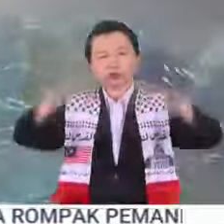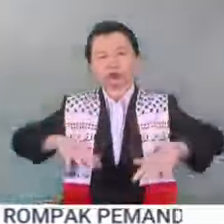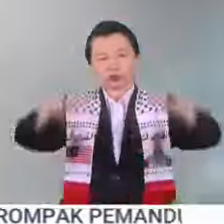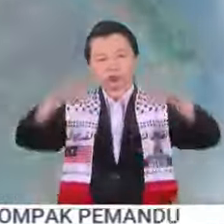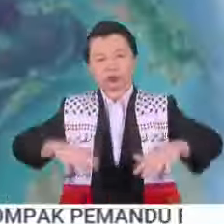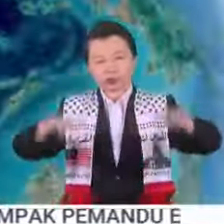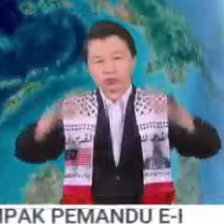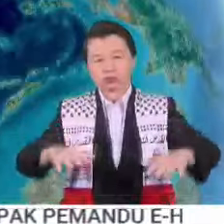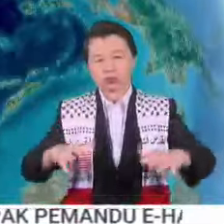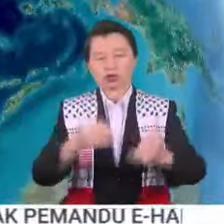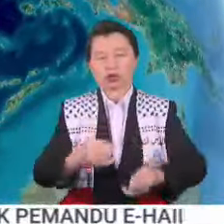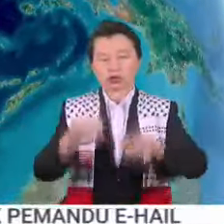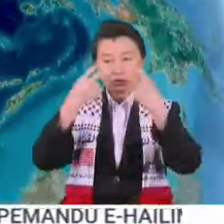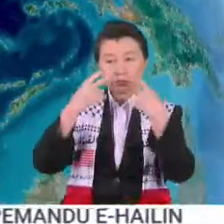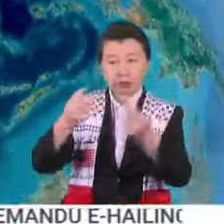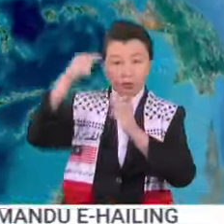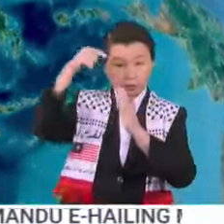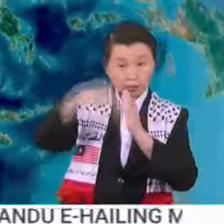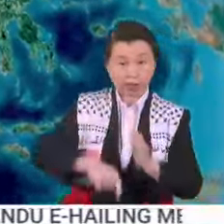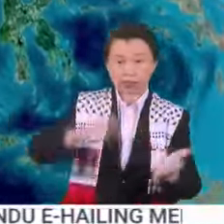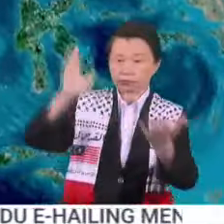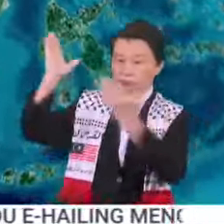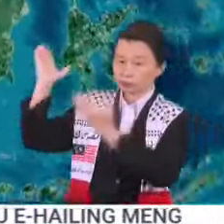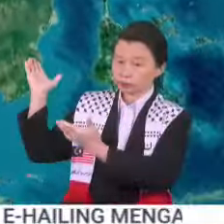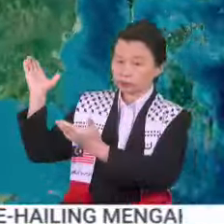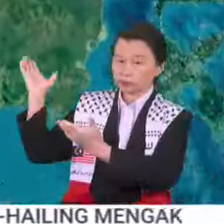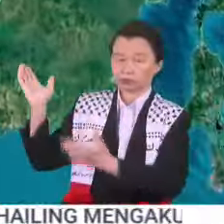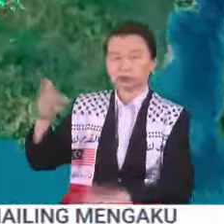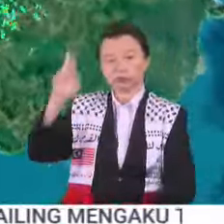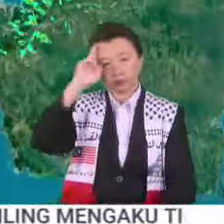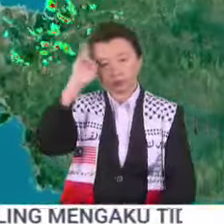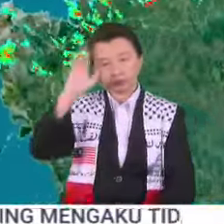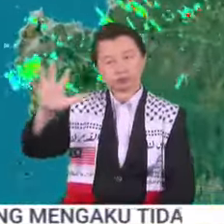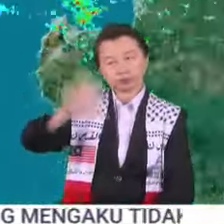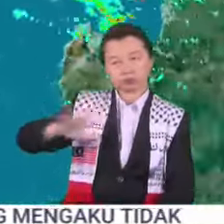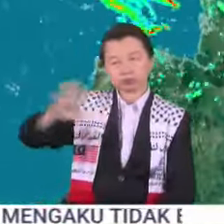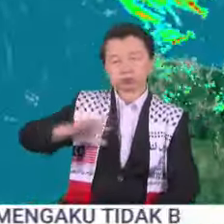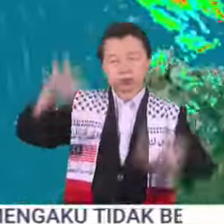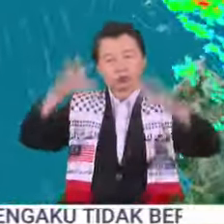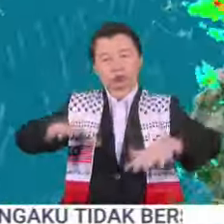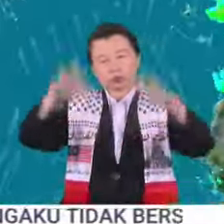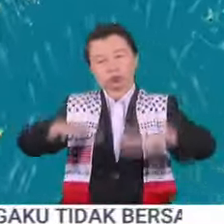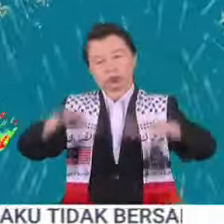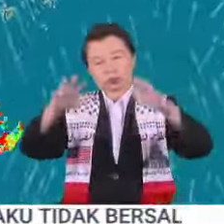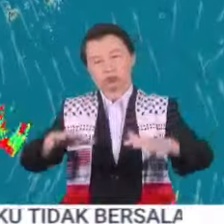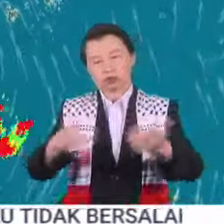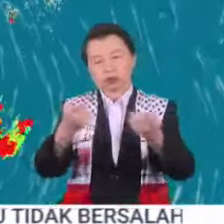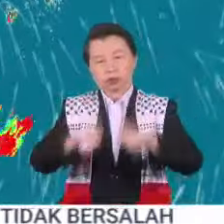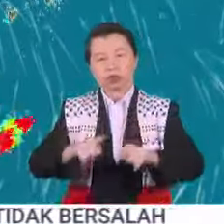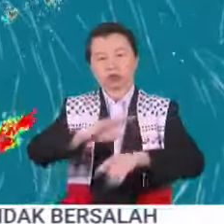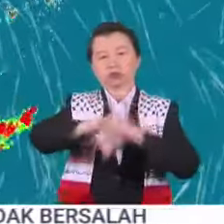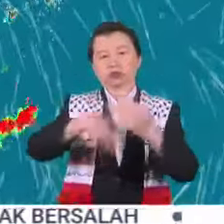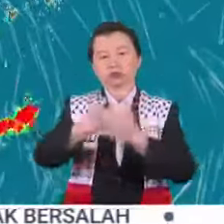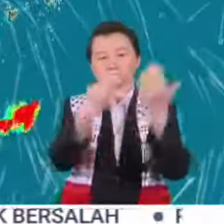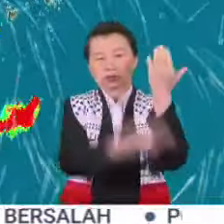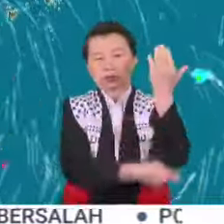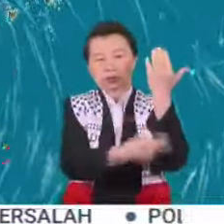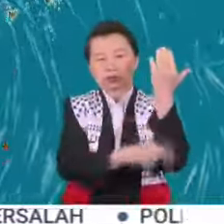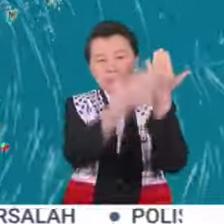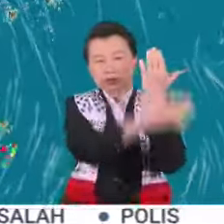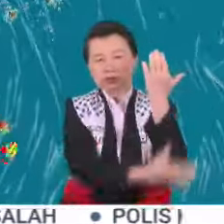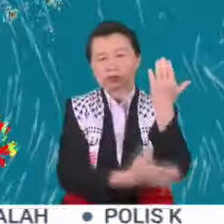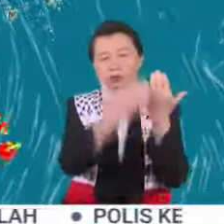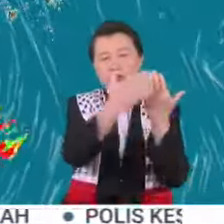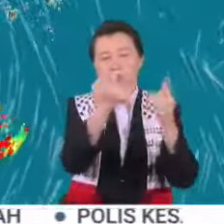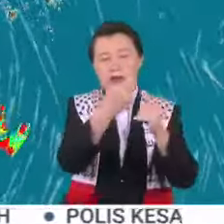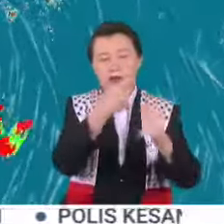melihat keadaan ini dengan lebih terperinci, kita beralih ke paparan gemar radar. Seperti diramalkan, keadaan cuaca lembap kini berlaku di hampir ke semua negeri di semenanjung